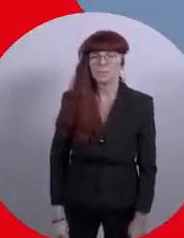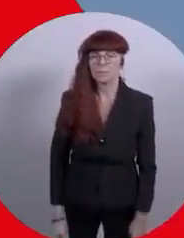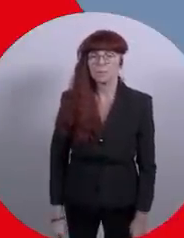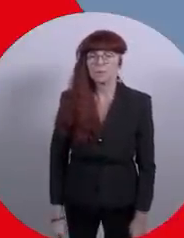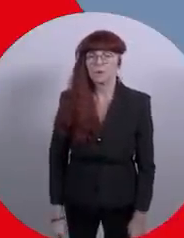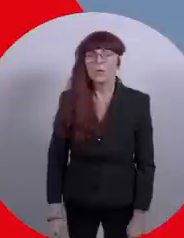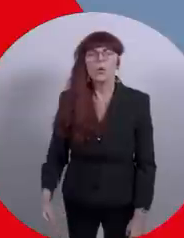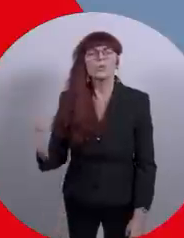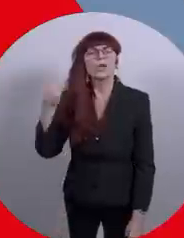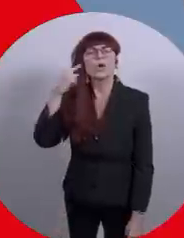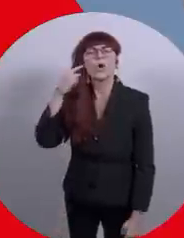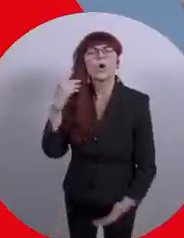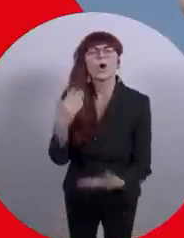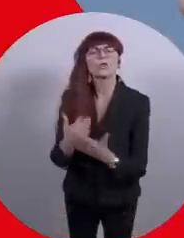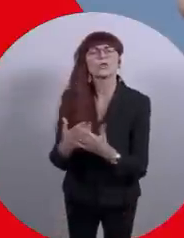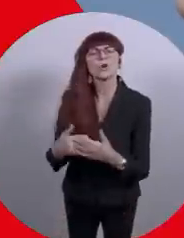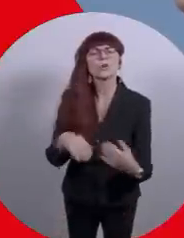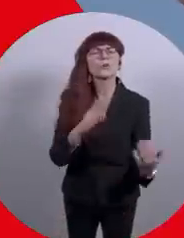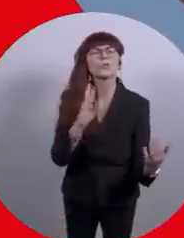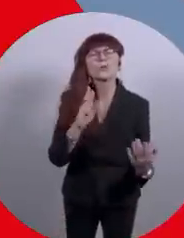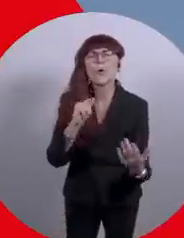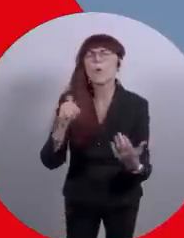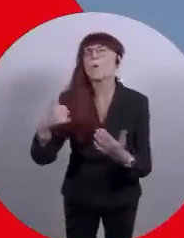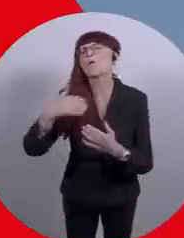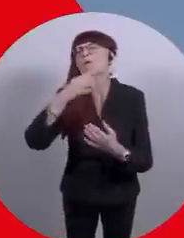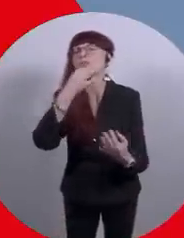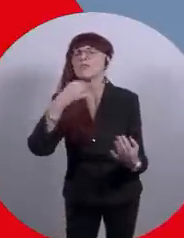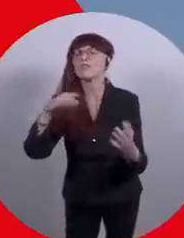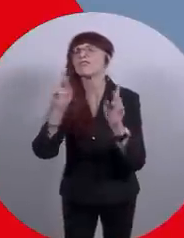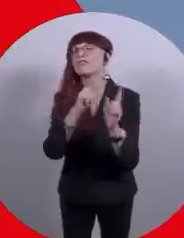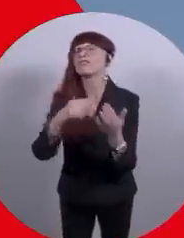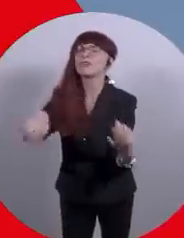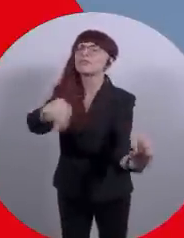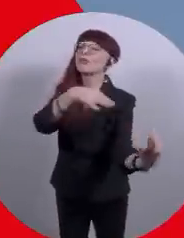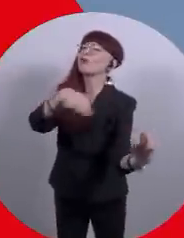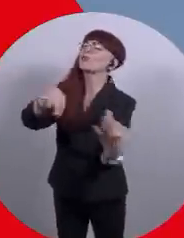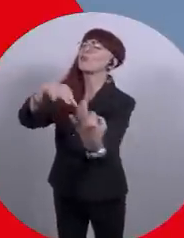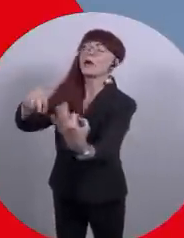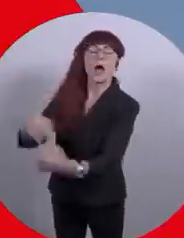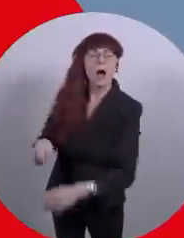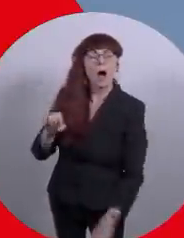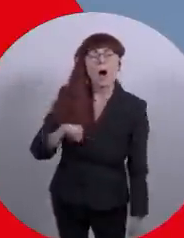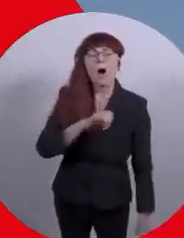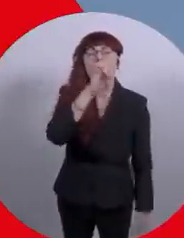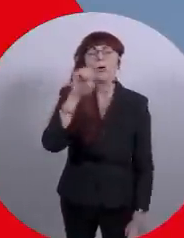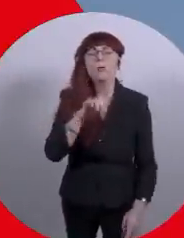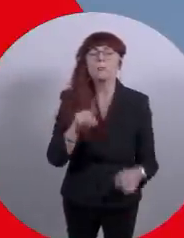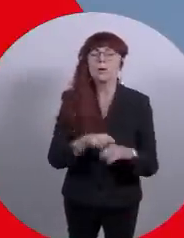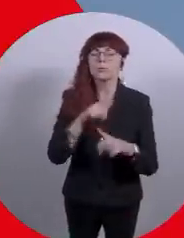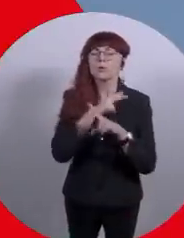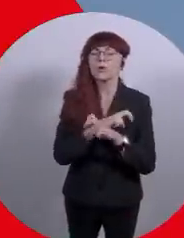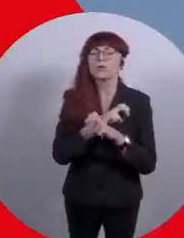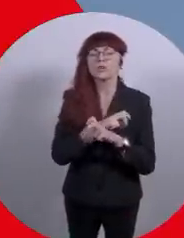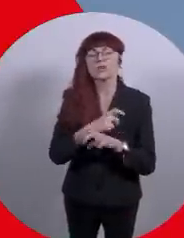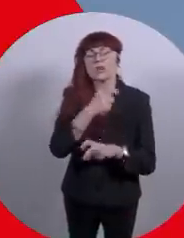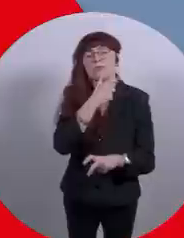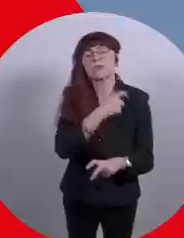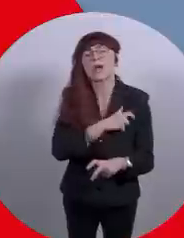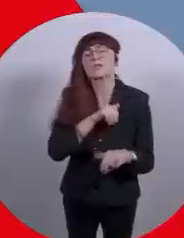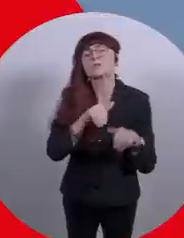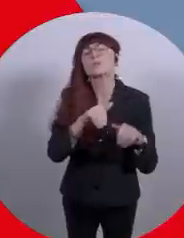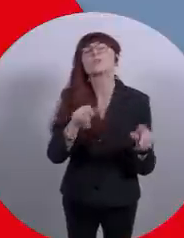und ich höre schon die Schalmeien Töne wenn sie sagen sowohl in Europa als auch vom österreichischen Finanzminister